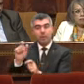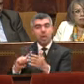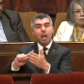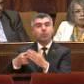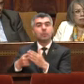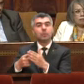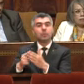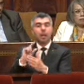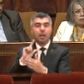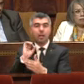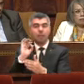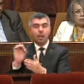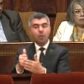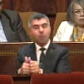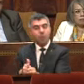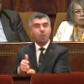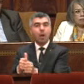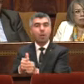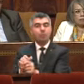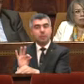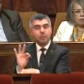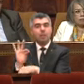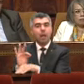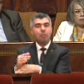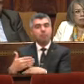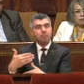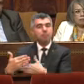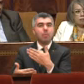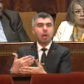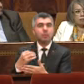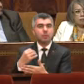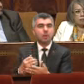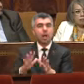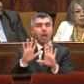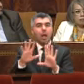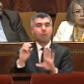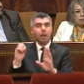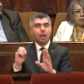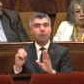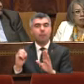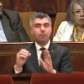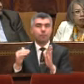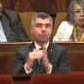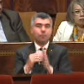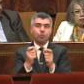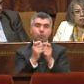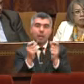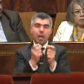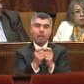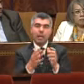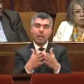والبسيطة هي اللي خصنا نواكبوها ونأطروها باش تمشي مع المجتمع، ماشي نخلقوا 10,000 شركة وشركات كبرى اللي شفناها